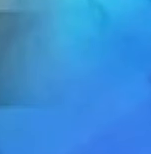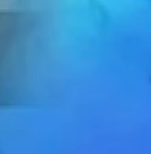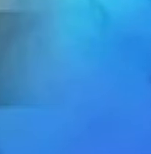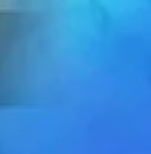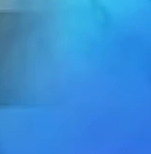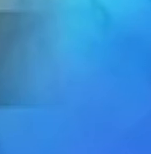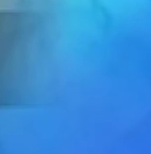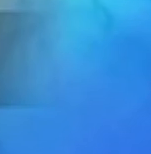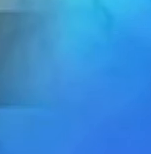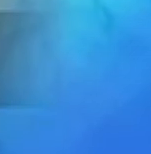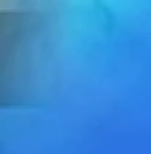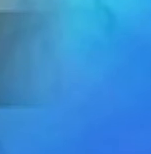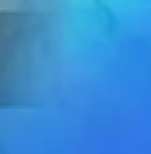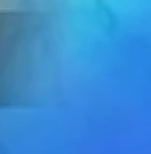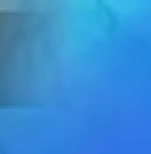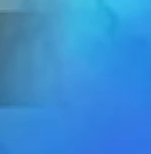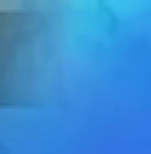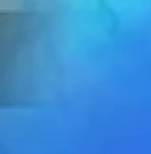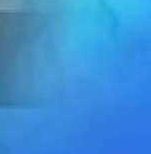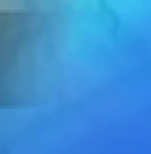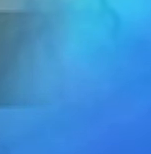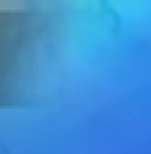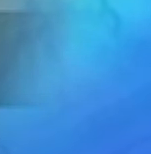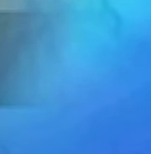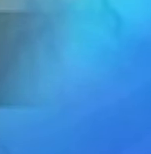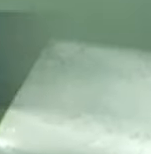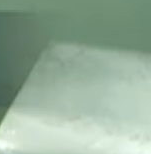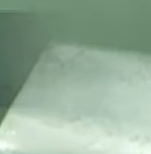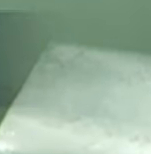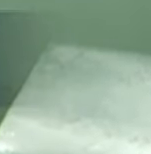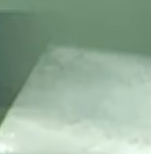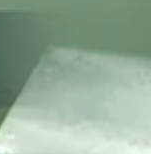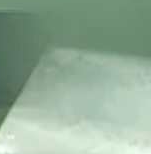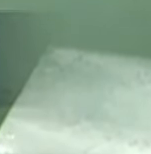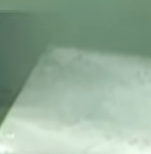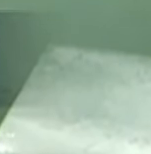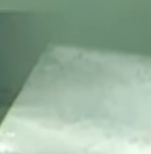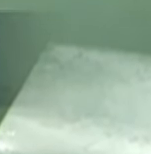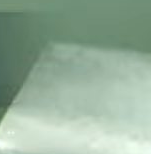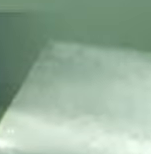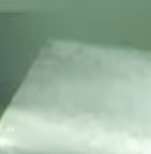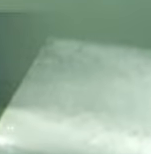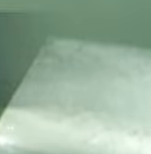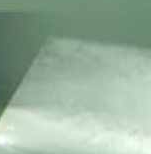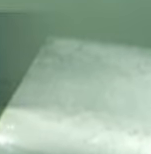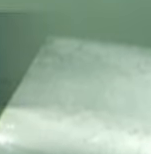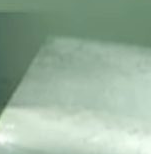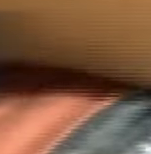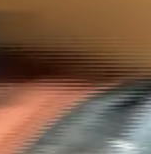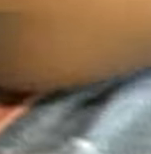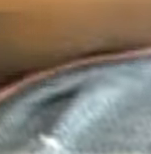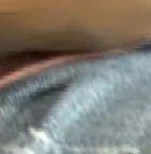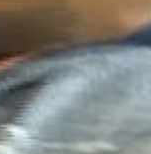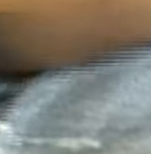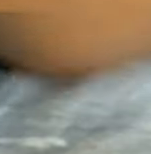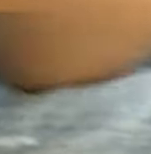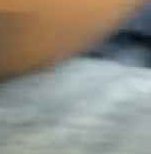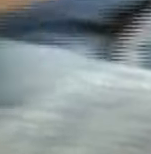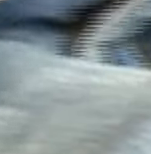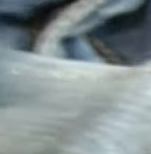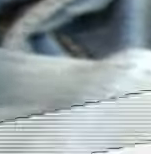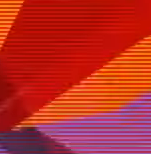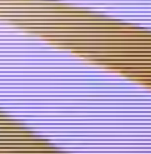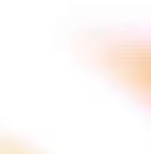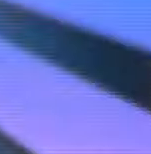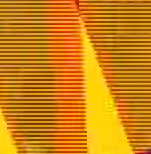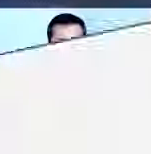yan. Ang isa kasing maaaring epekto niyan, bato sa abdo or gallstones. Ang ilang tips para maiwasan ang sakit na ito, sasabi ni Doc.